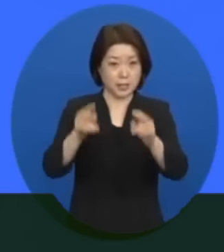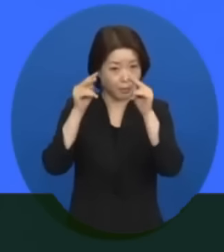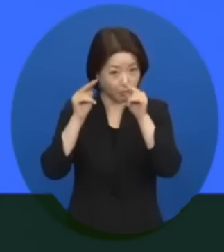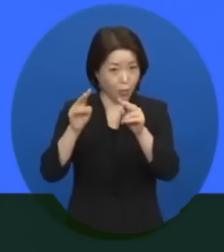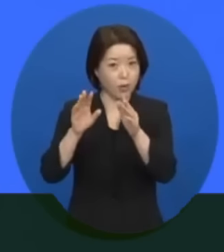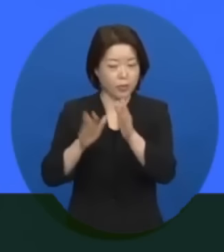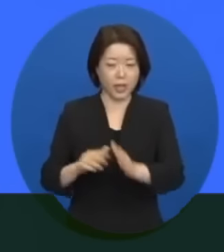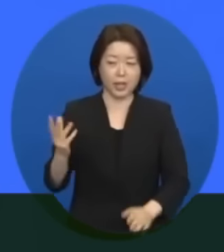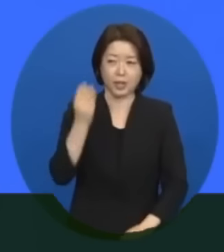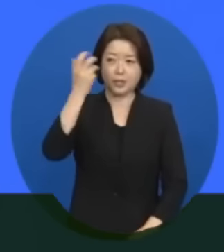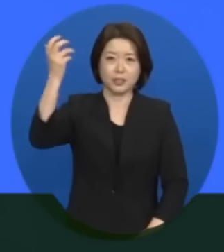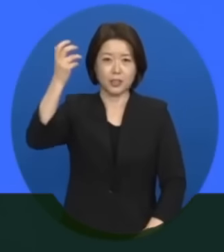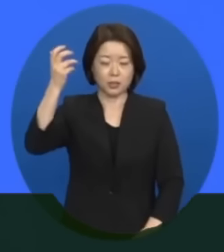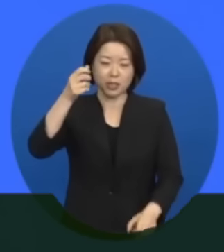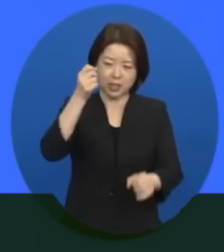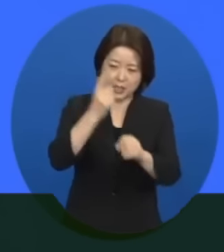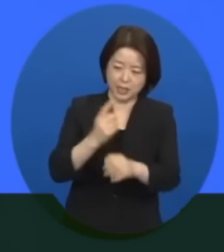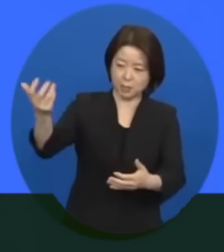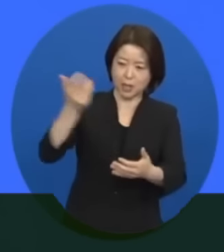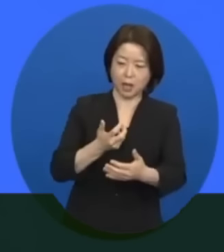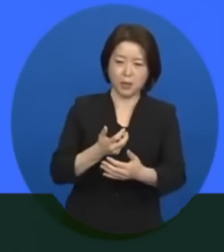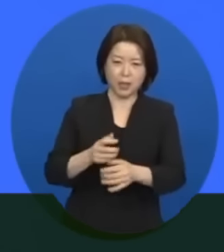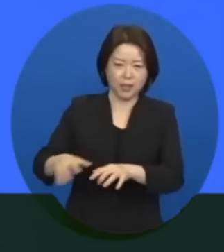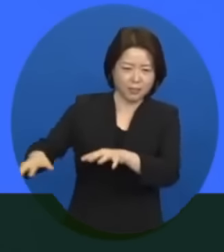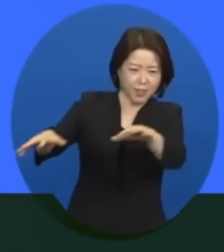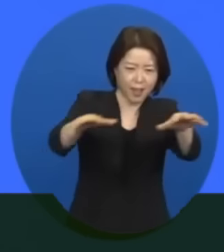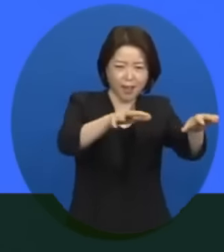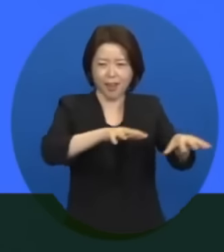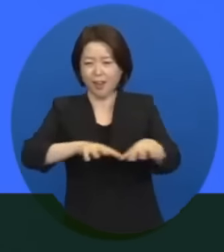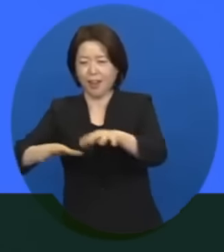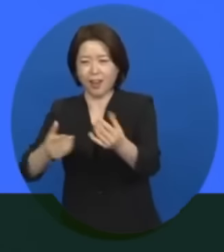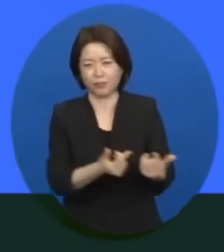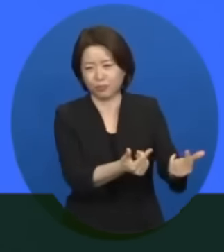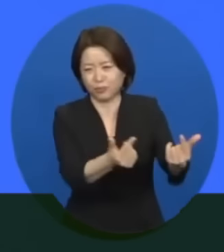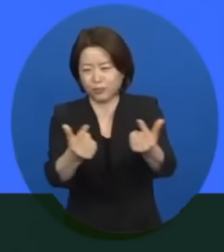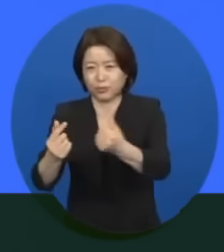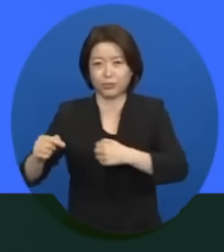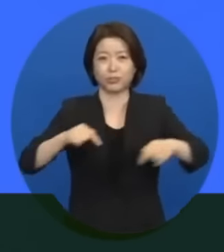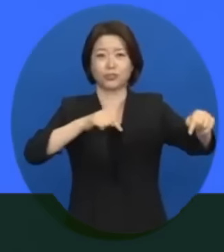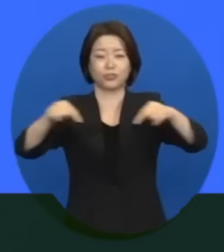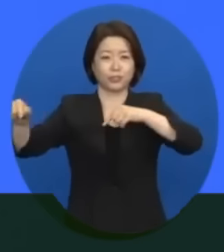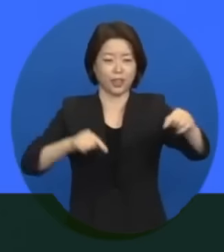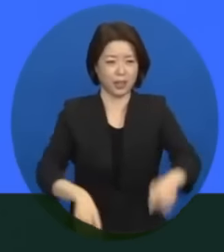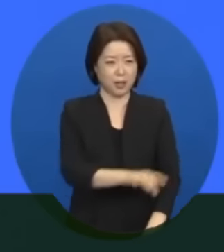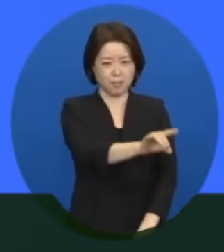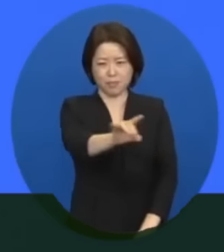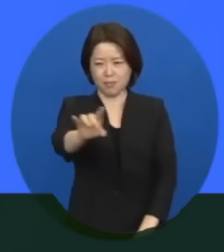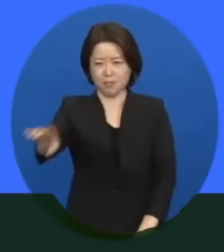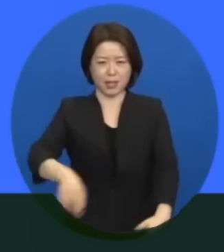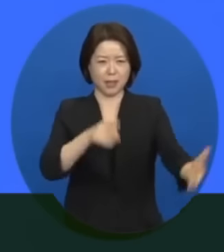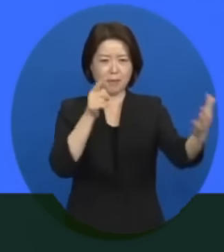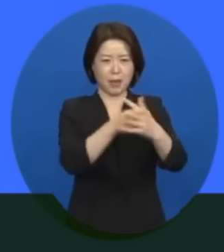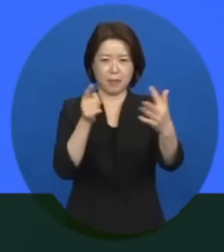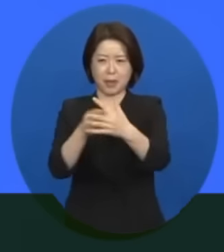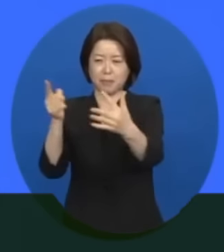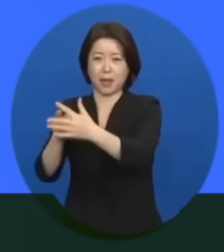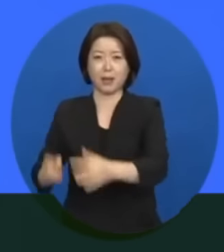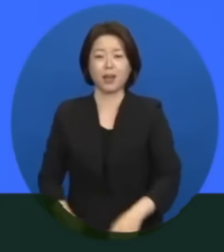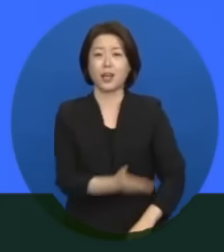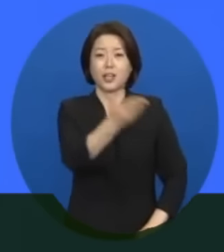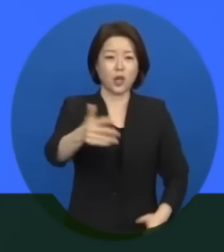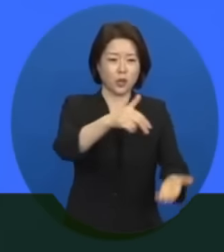성령님이 이미 우리와 함께 계시고 은행하고 계시기 때문에 성령님은 각 사람의 상황을 다 아십니다 여러분들이 형편을